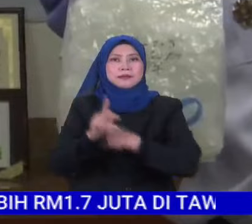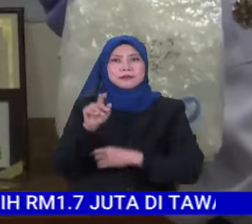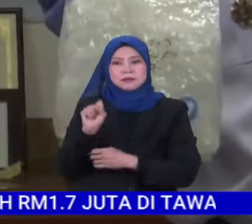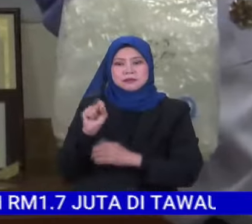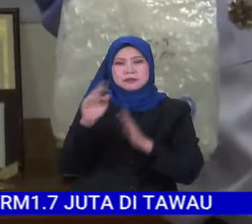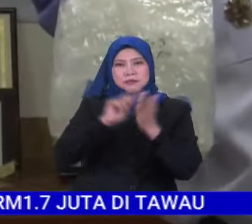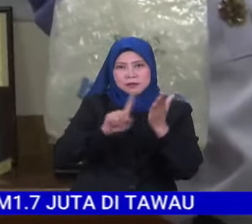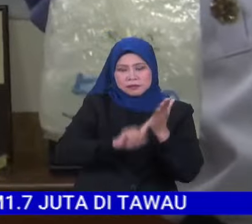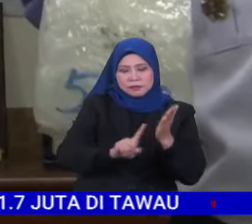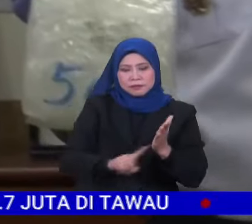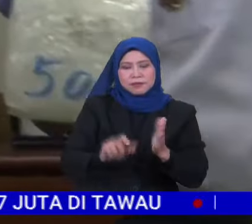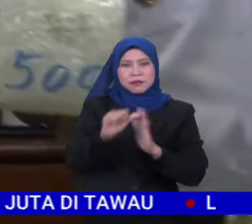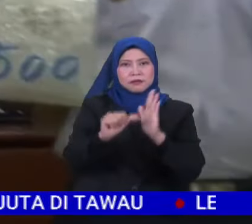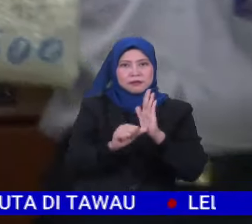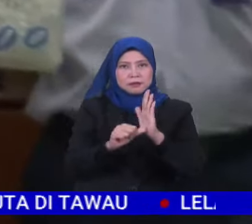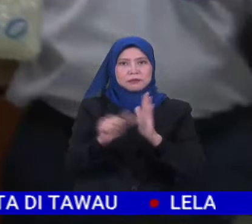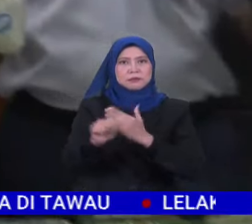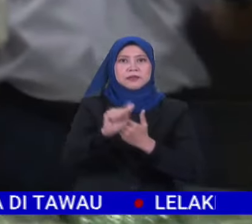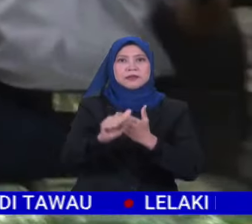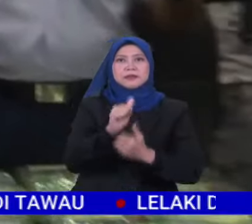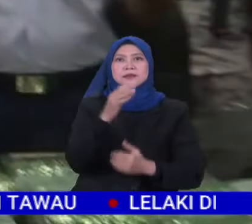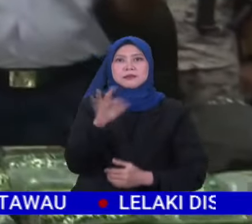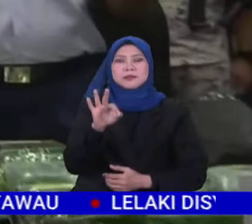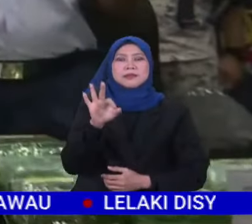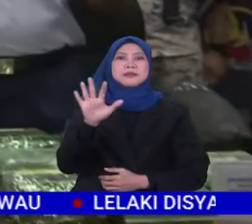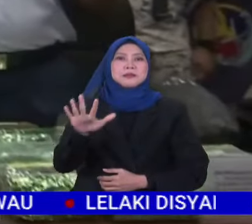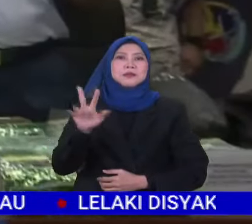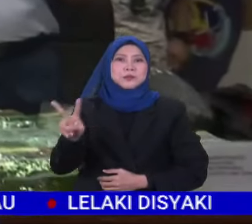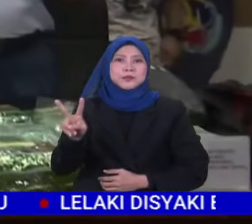saat di bawah akta dada berbahaya tahun 1972